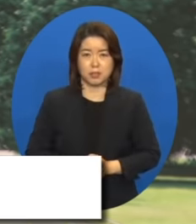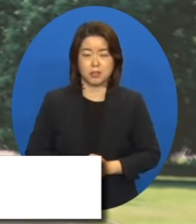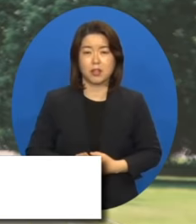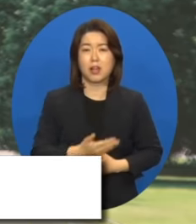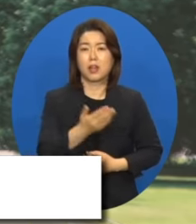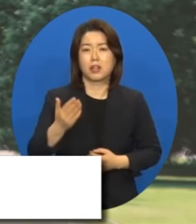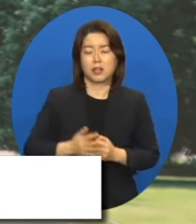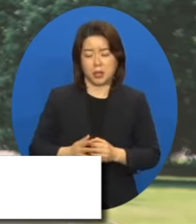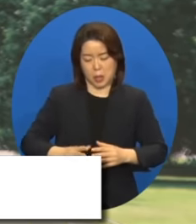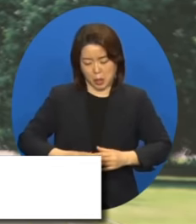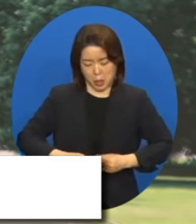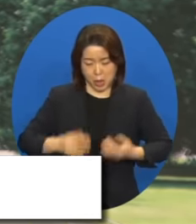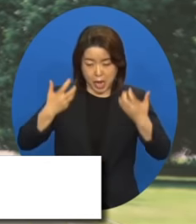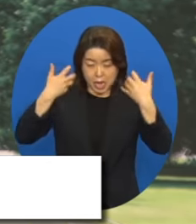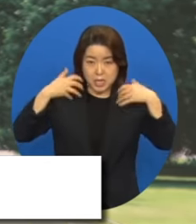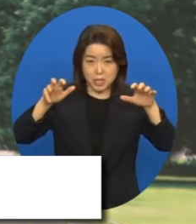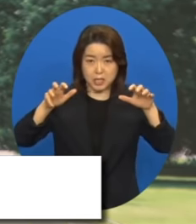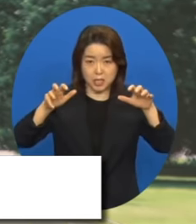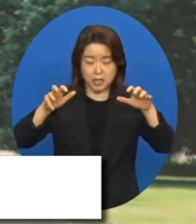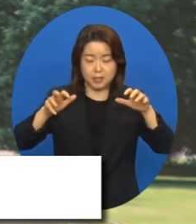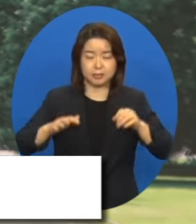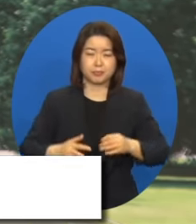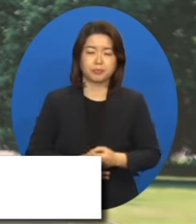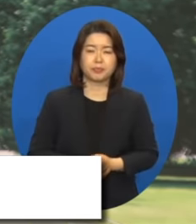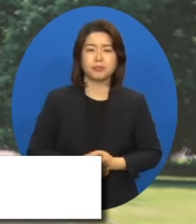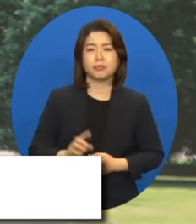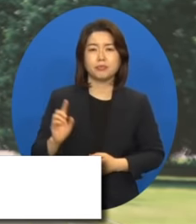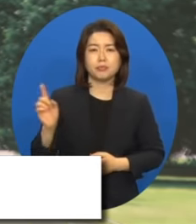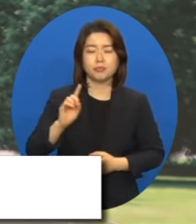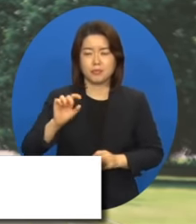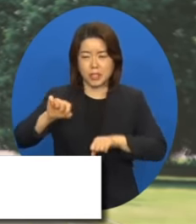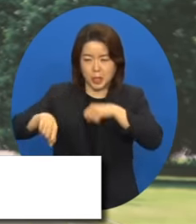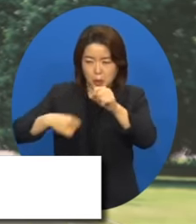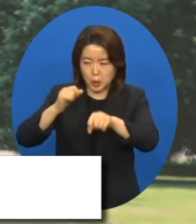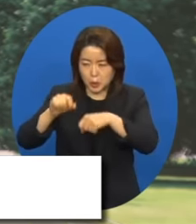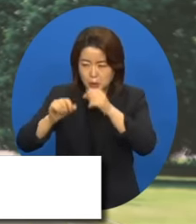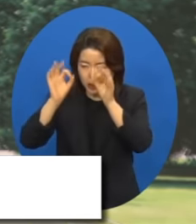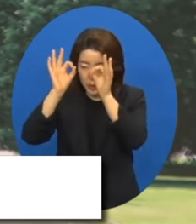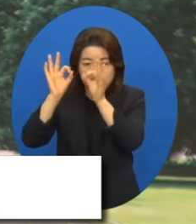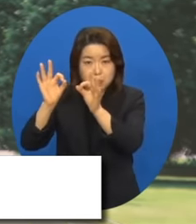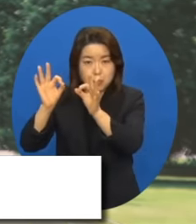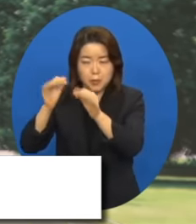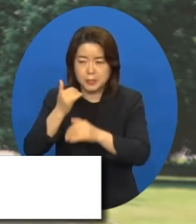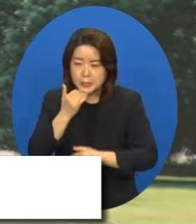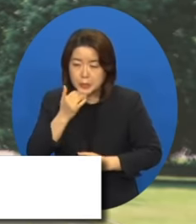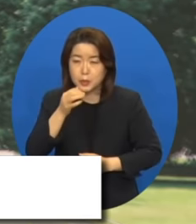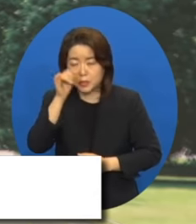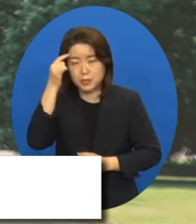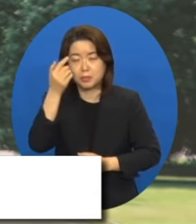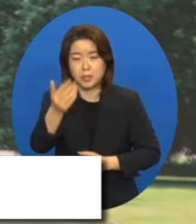여러분 굶주린 사자가 어떤 짐승을 노리겠습니까?